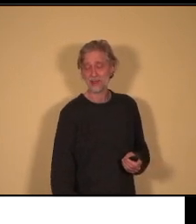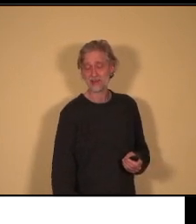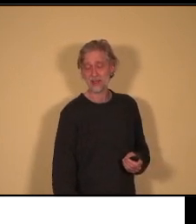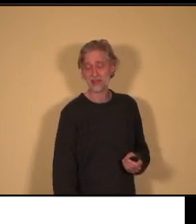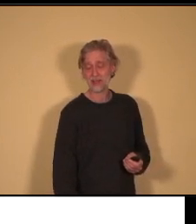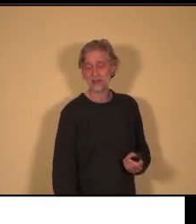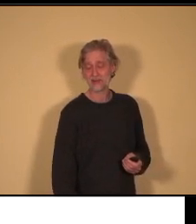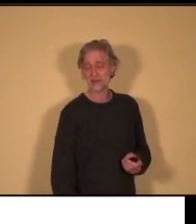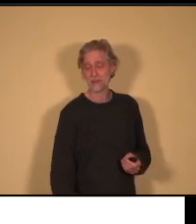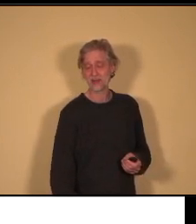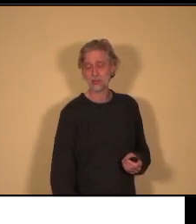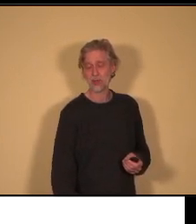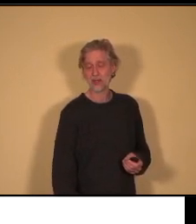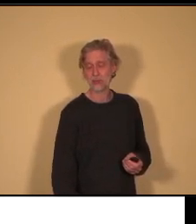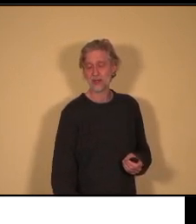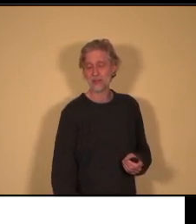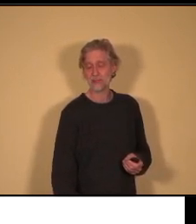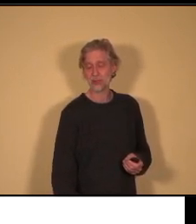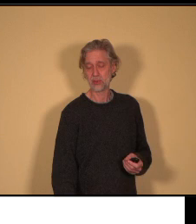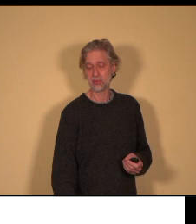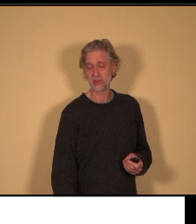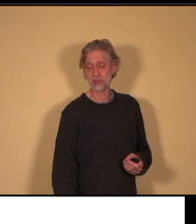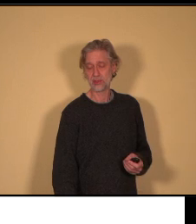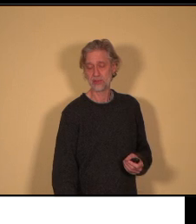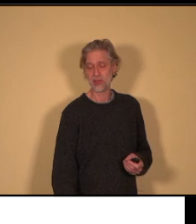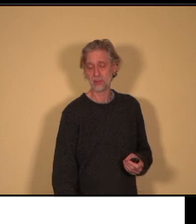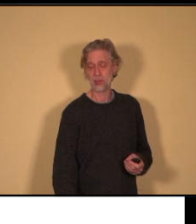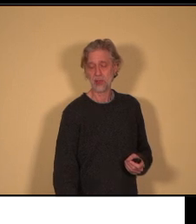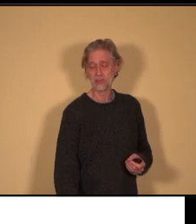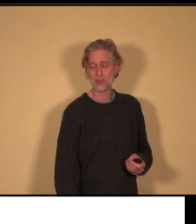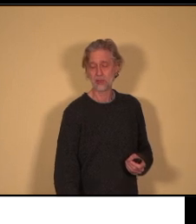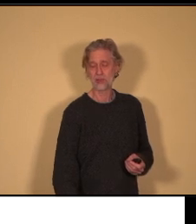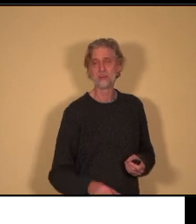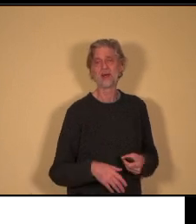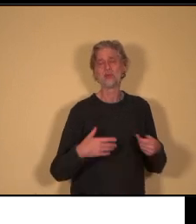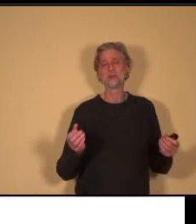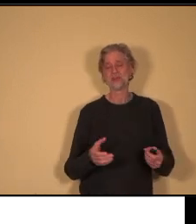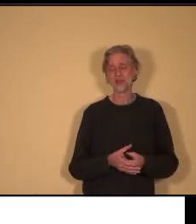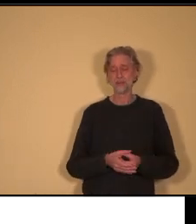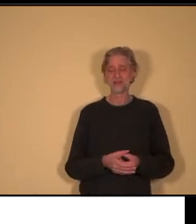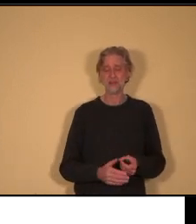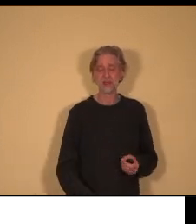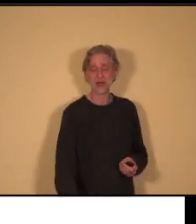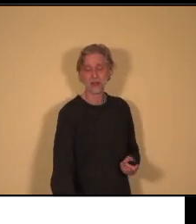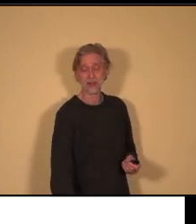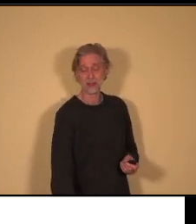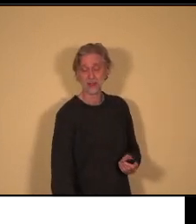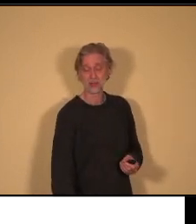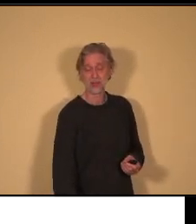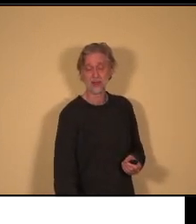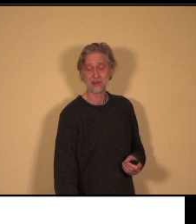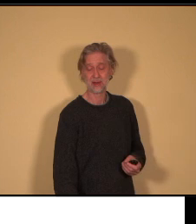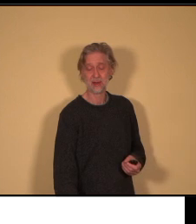hier tatsächlich diese Temperaturanomalie vor der Küste, also hier ist Peru, vor der Küste Perus bis in den Pazifik reinreicht.